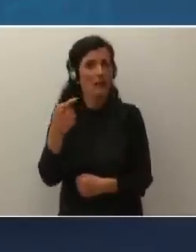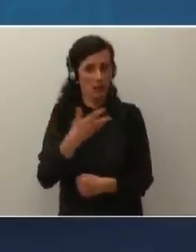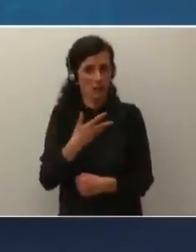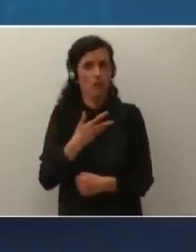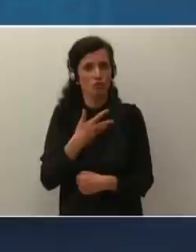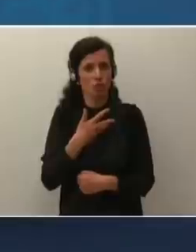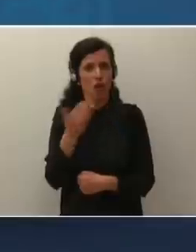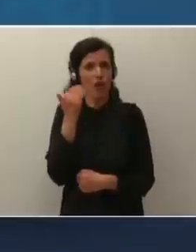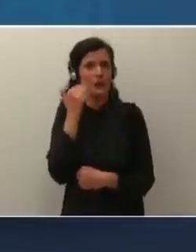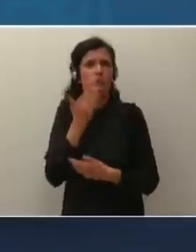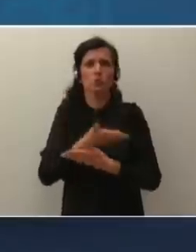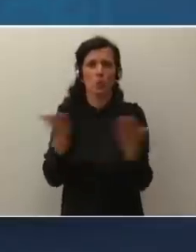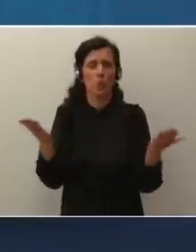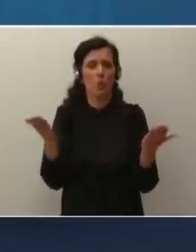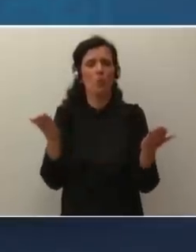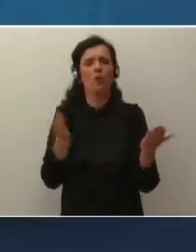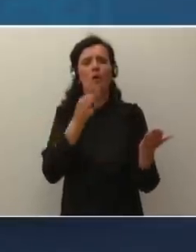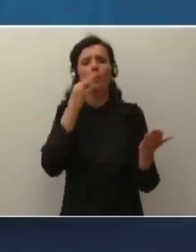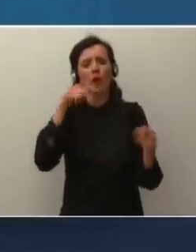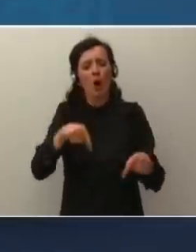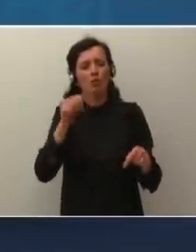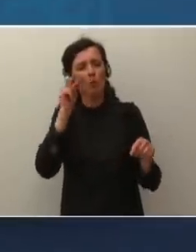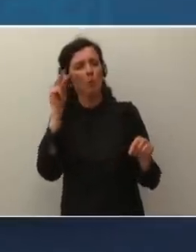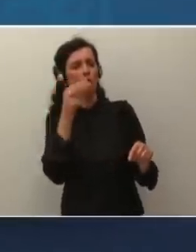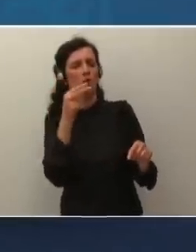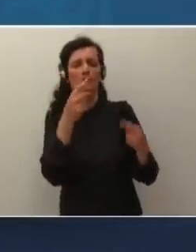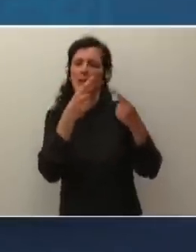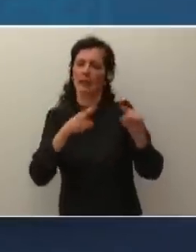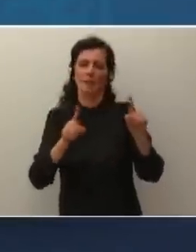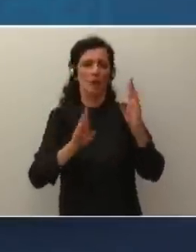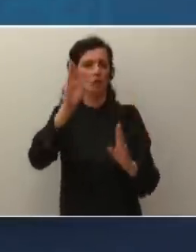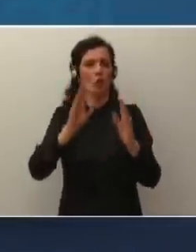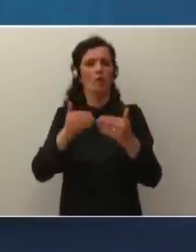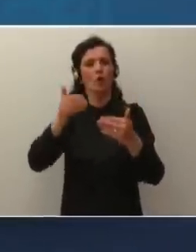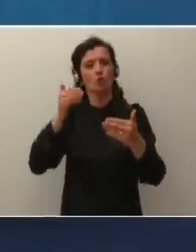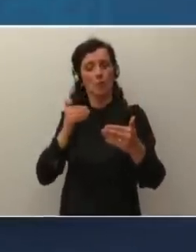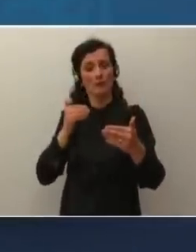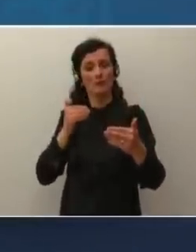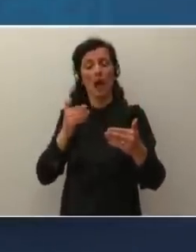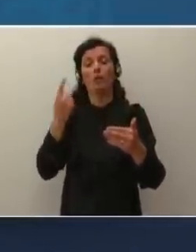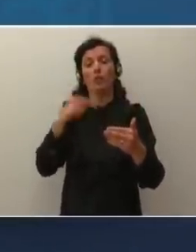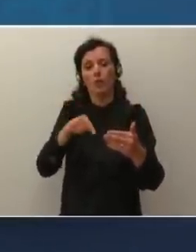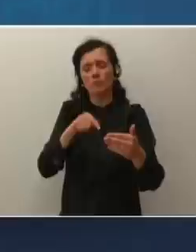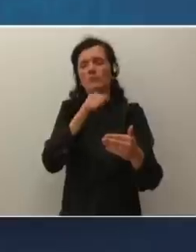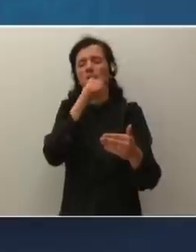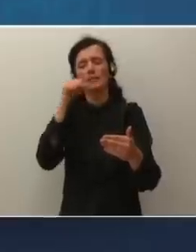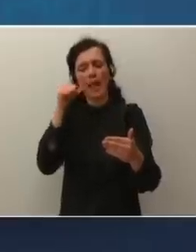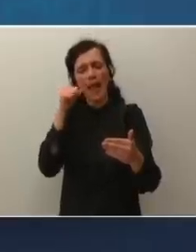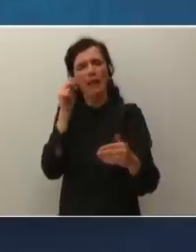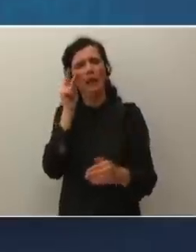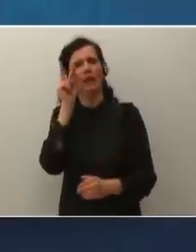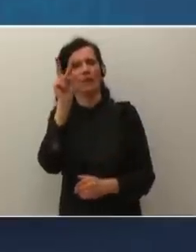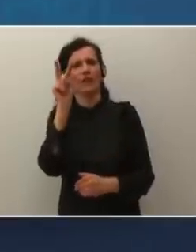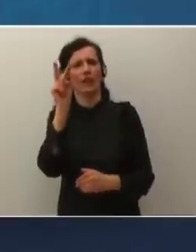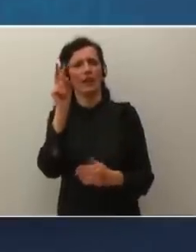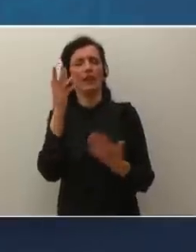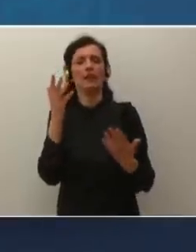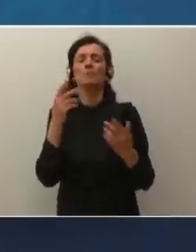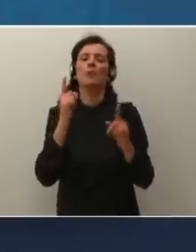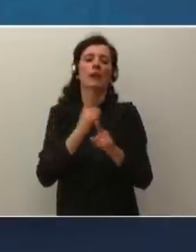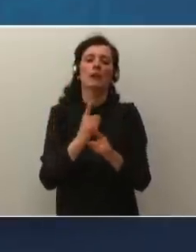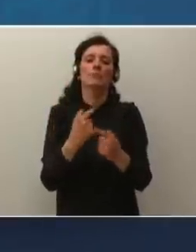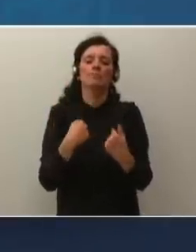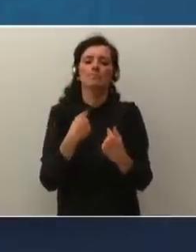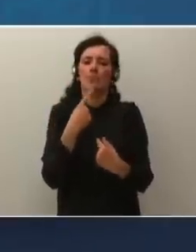debito pubblico. sono occhi diversi, ed è con questo che occorre C'è la cifra in sé, ci sono paesi che sono